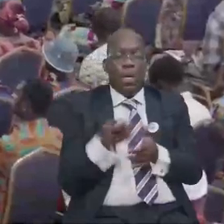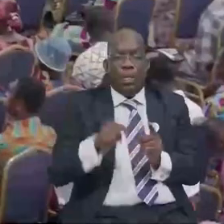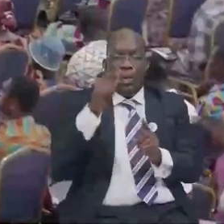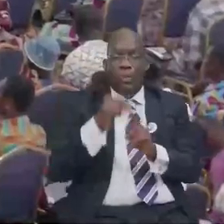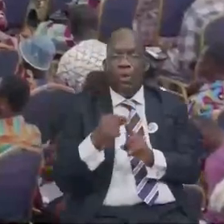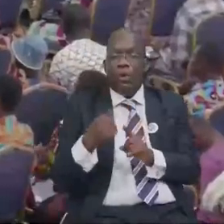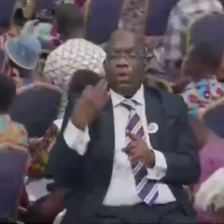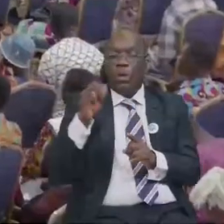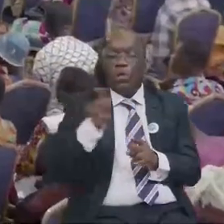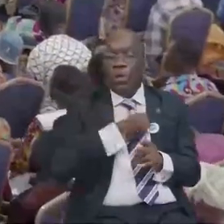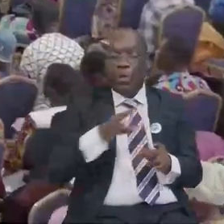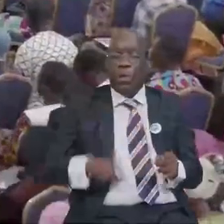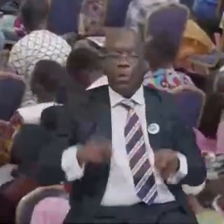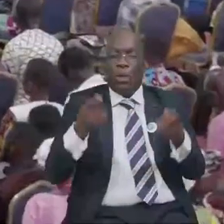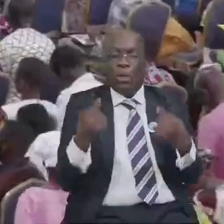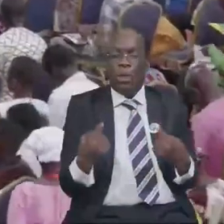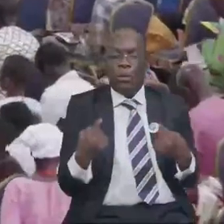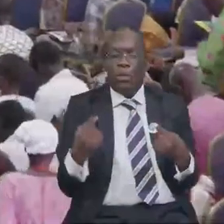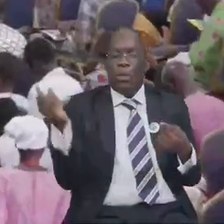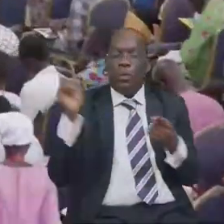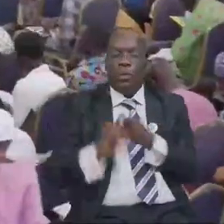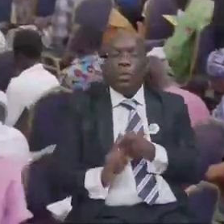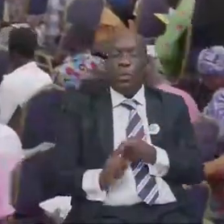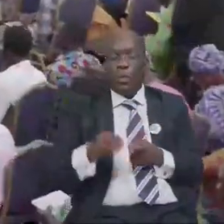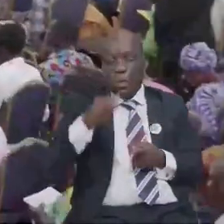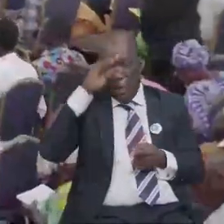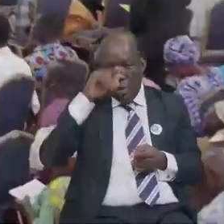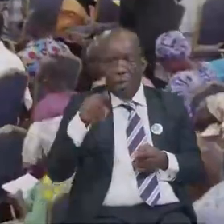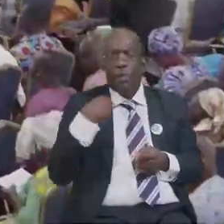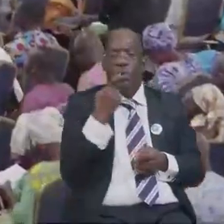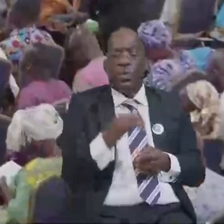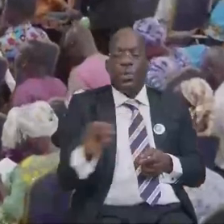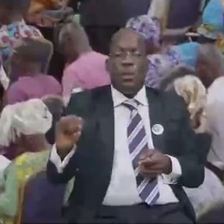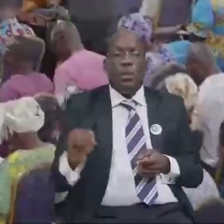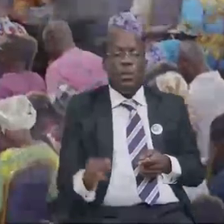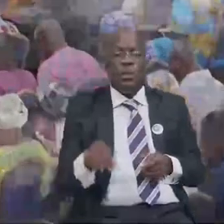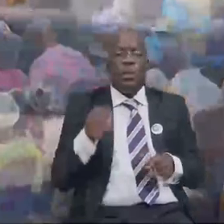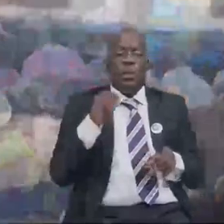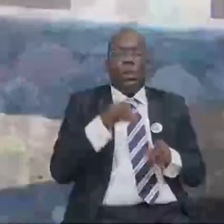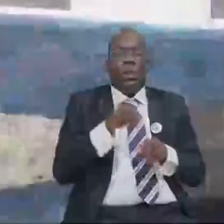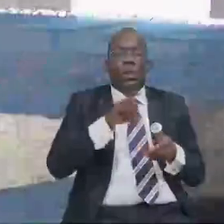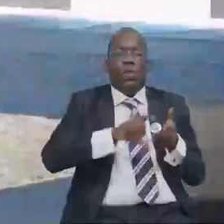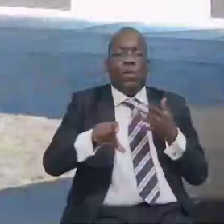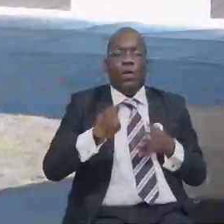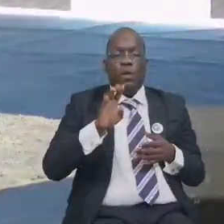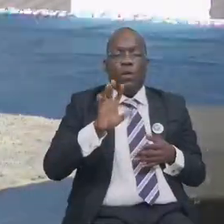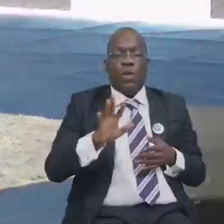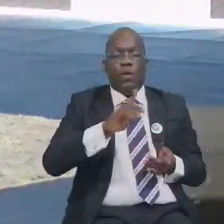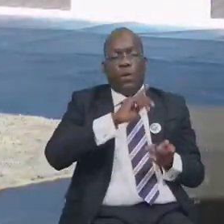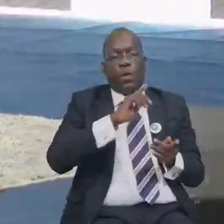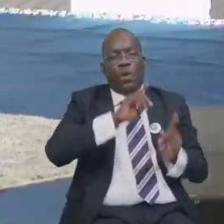La parole de l'Éternel lui fut adressée en ces termes. Verset 5. Retourne.